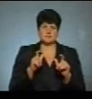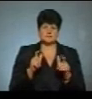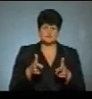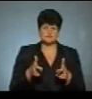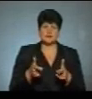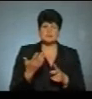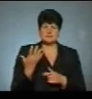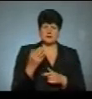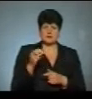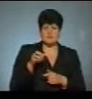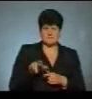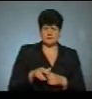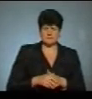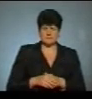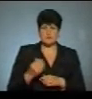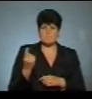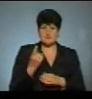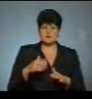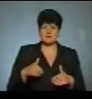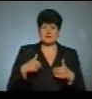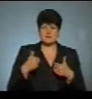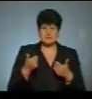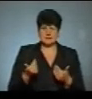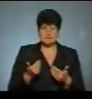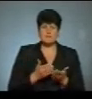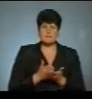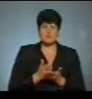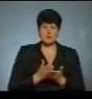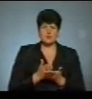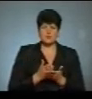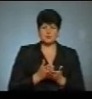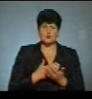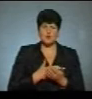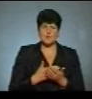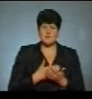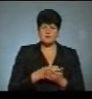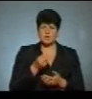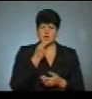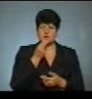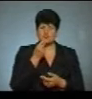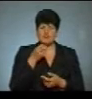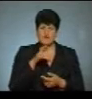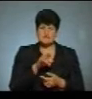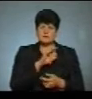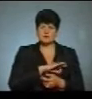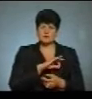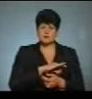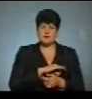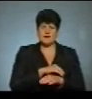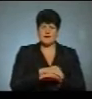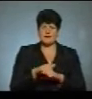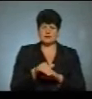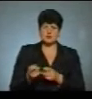Тернополі з 5 травня. Перше – надання послуг громадського харчування із застосуванням